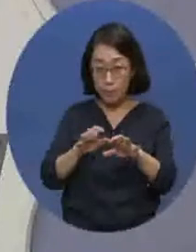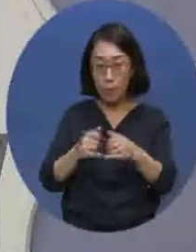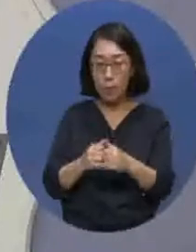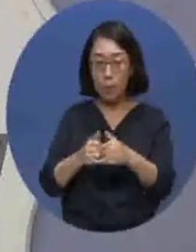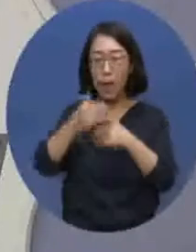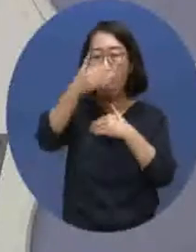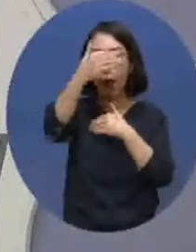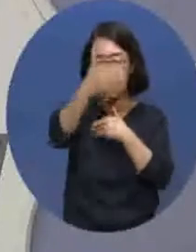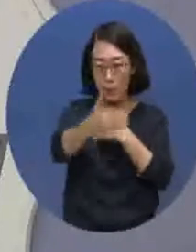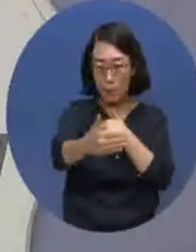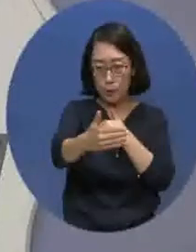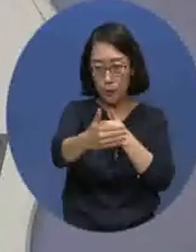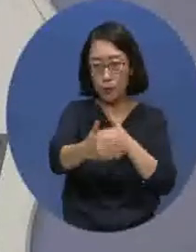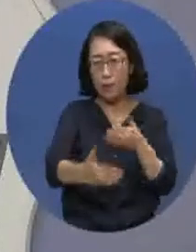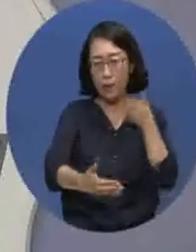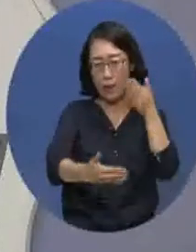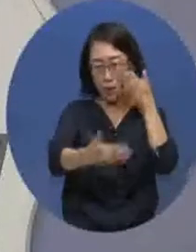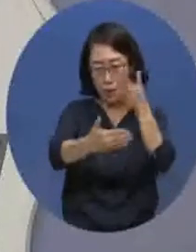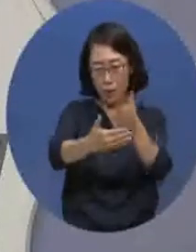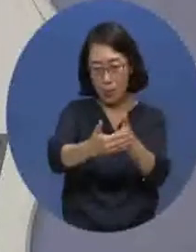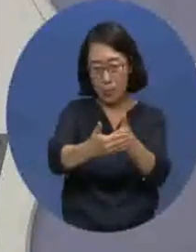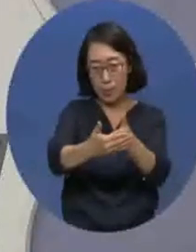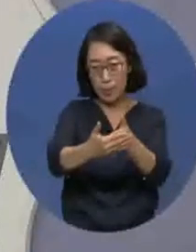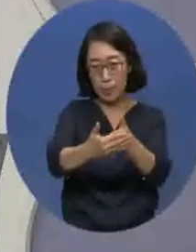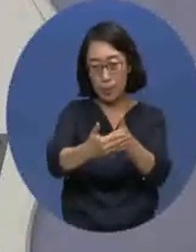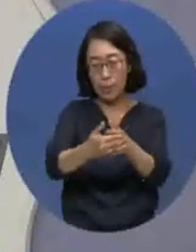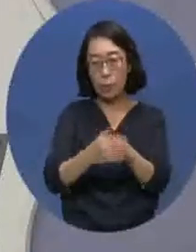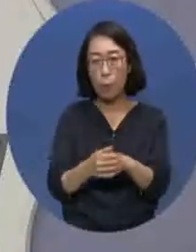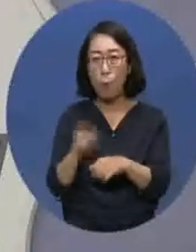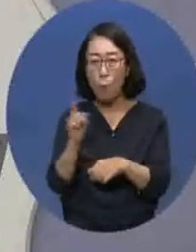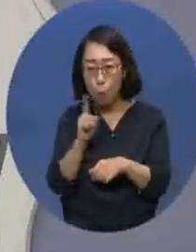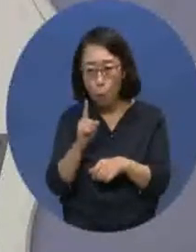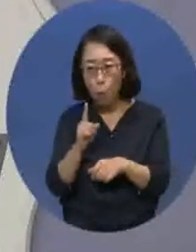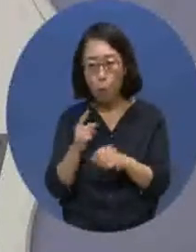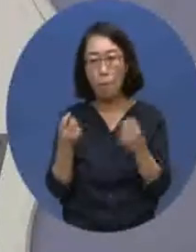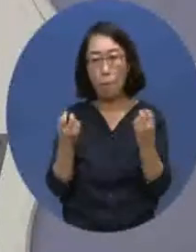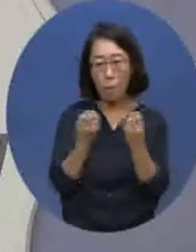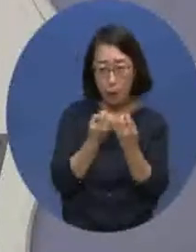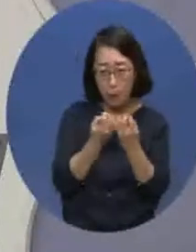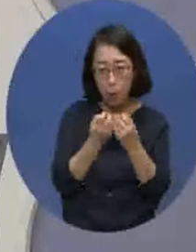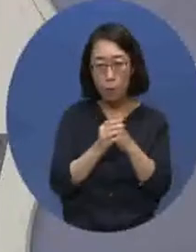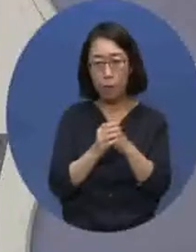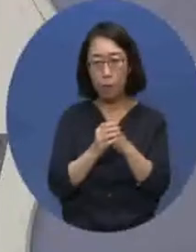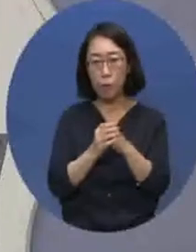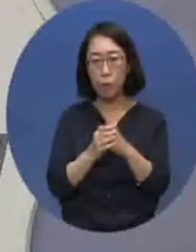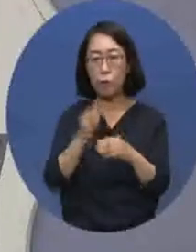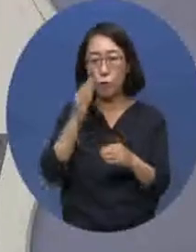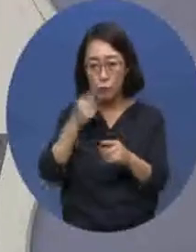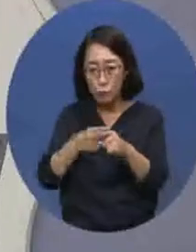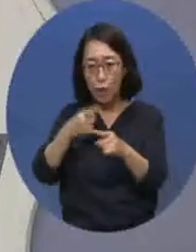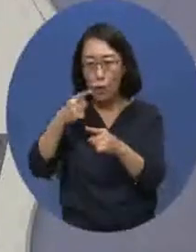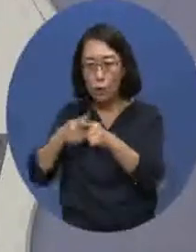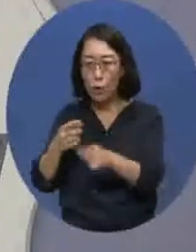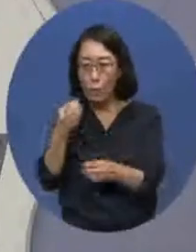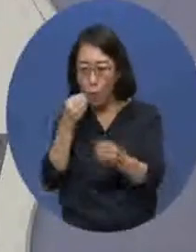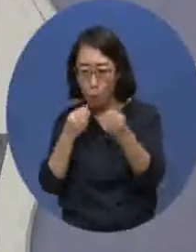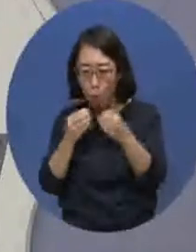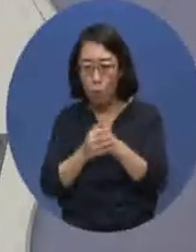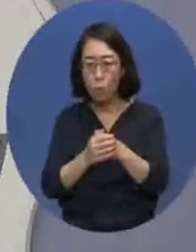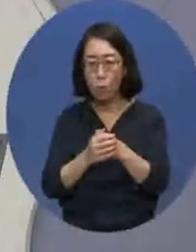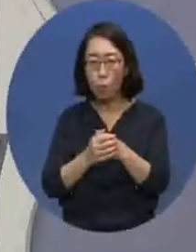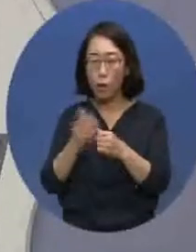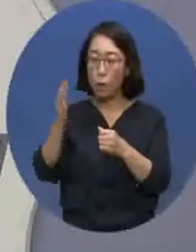기간은 얼마 걸리고 또 어떤걸 타고 갈 것이고 가는 길에는 무엇을 먹을 것이고 또 갈 때는